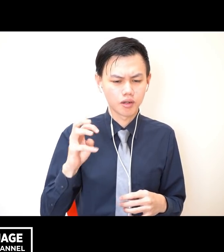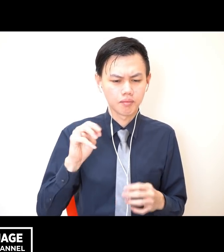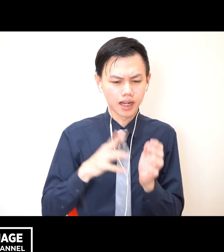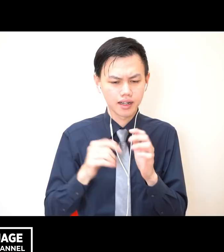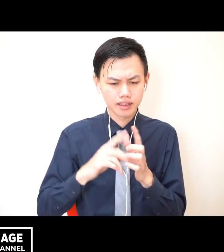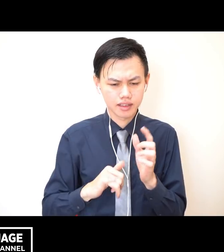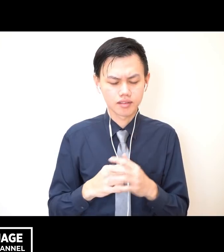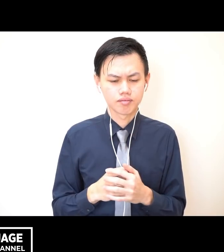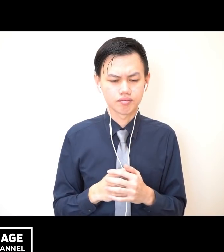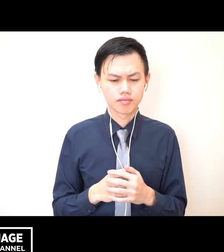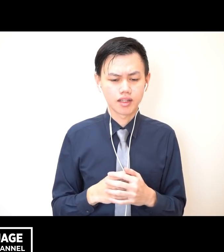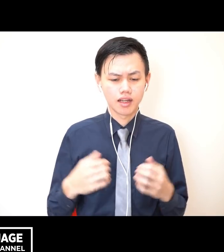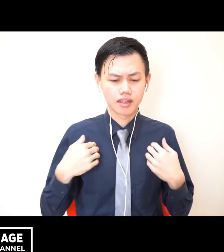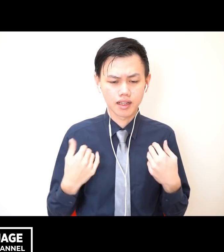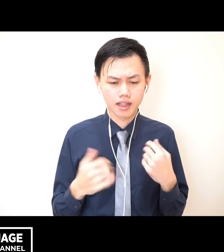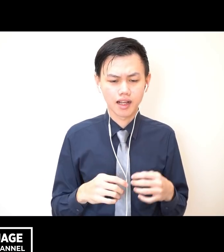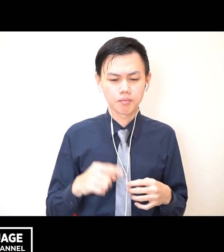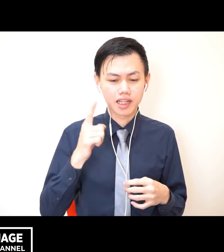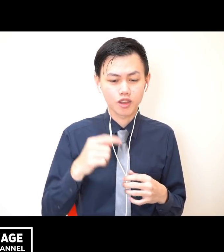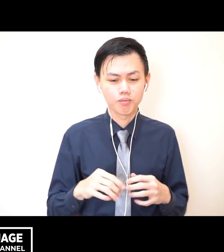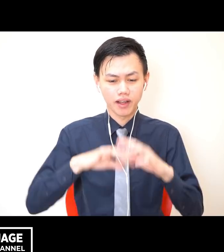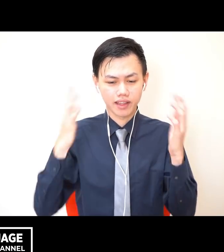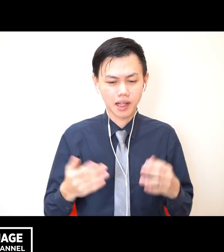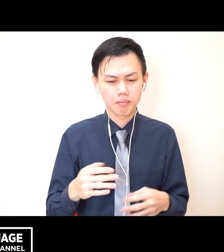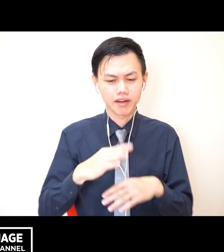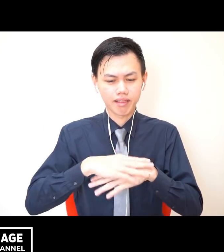dokter yang sudah pensiun, juru rawat yang sudah pensiun, yang